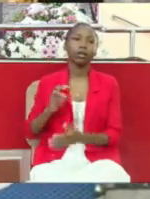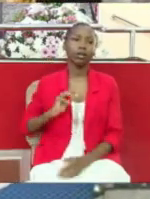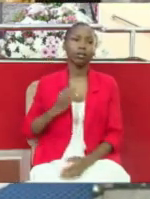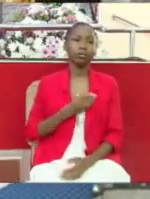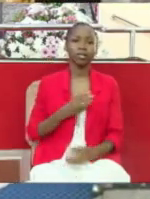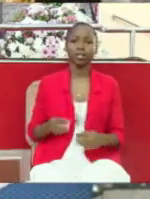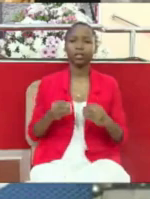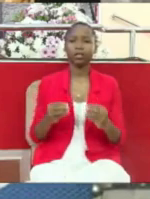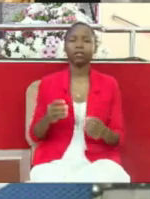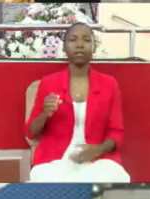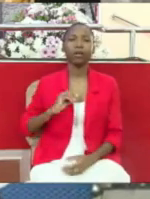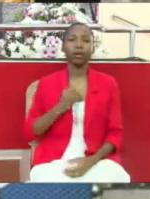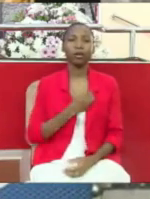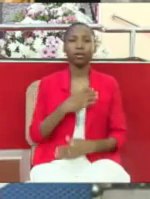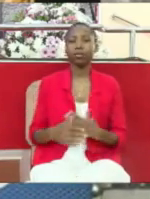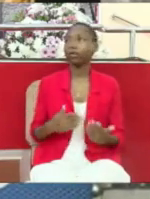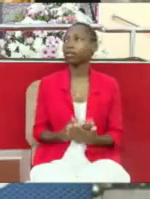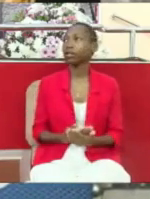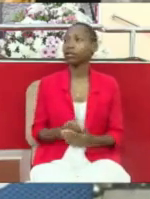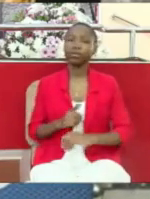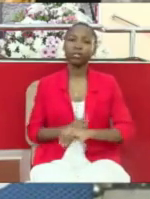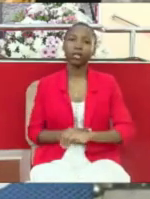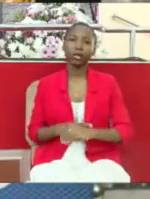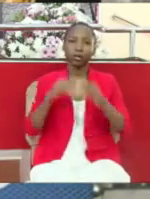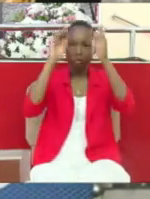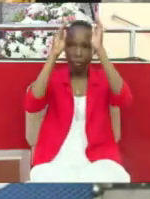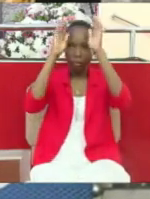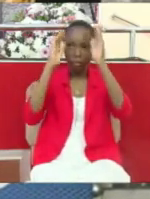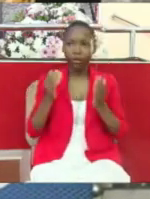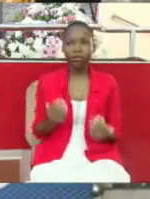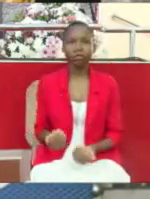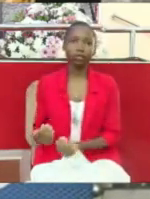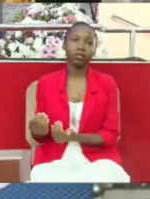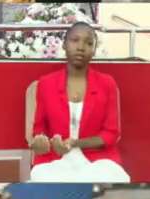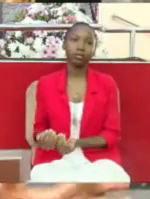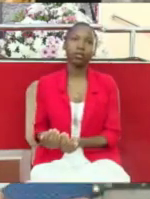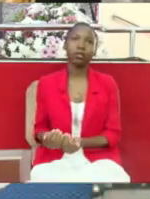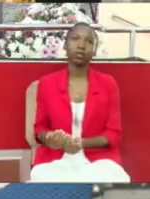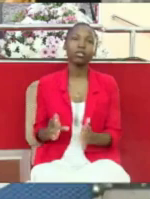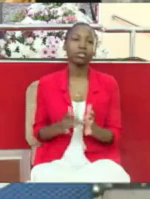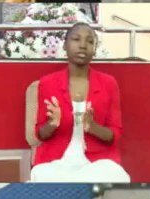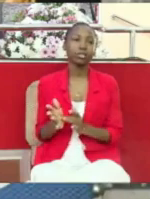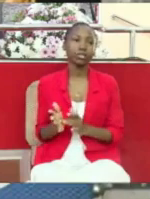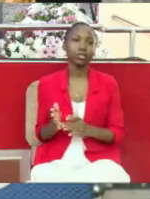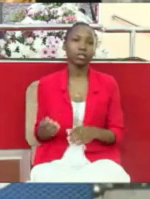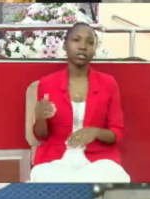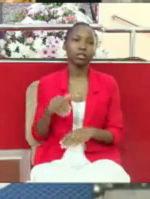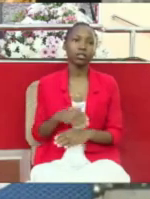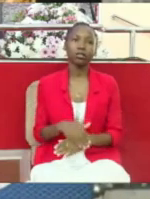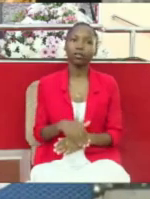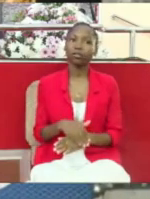sababu kalipokuja hako kapunda kadogo, Yesu akapanda juu yake, hakakumtupa.